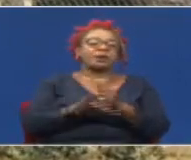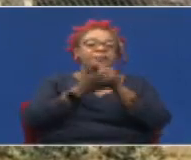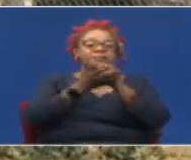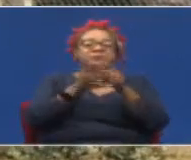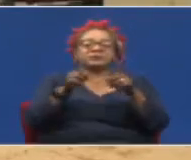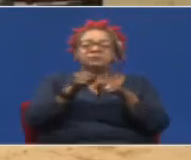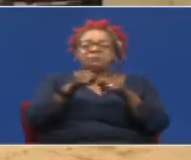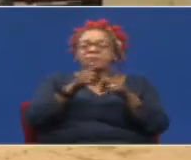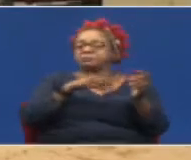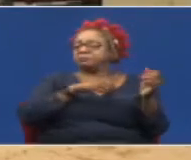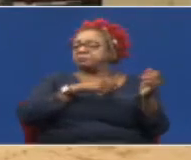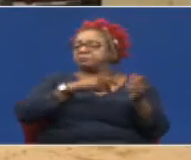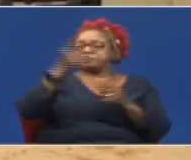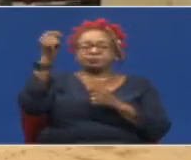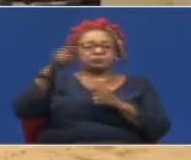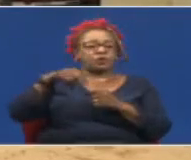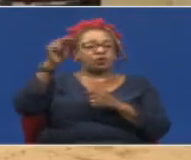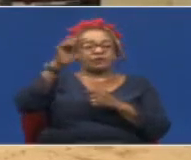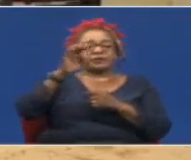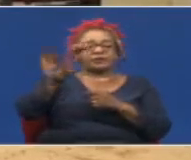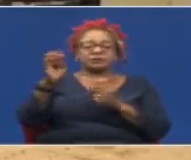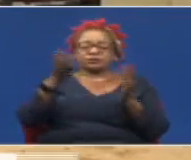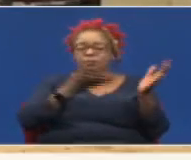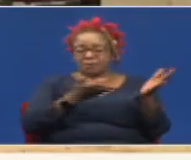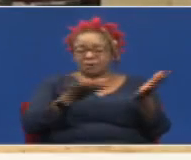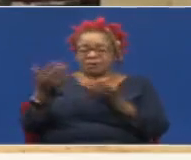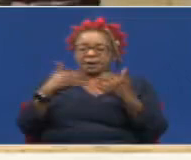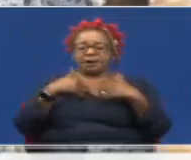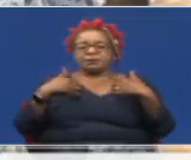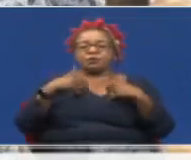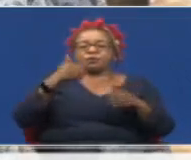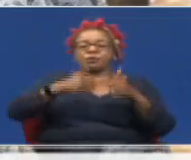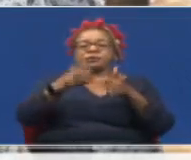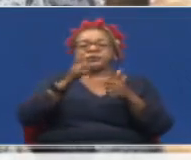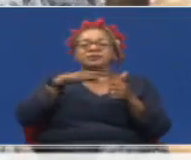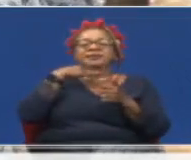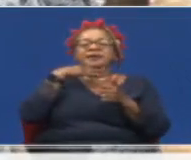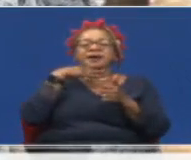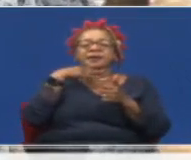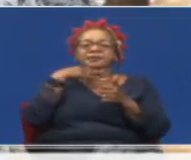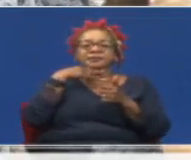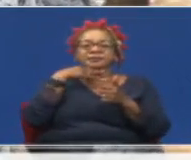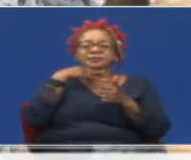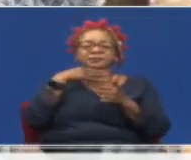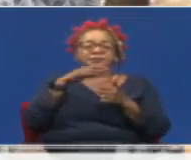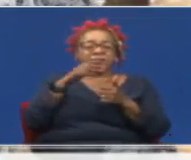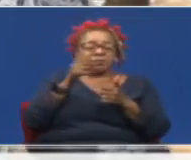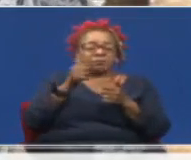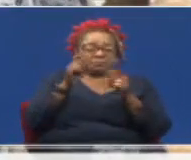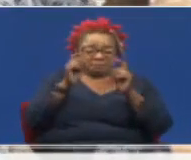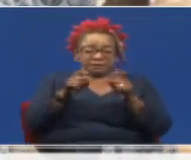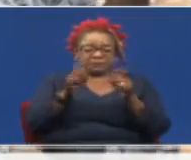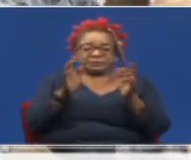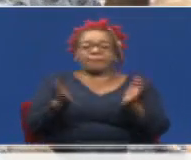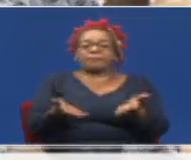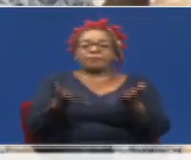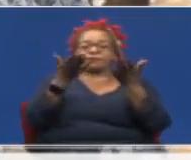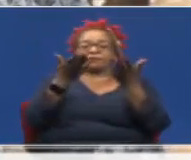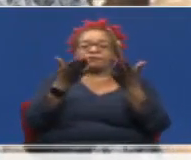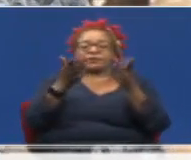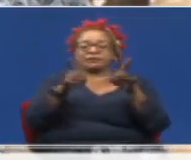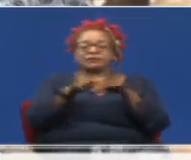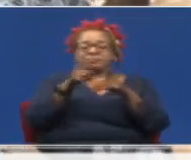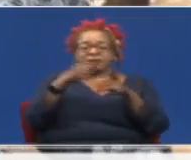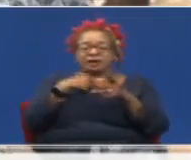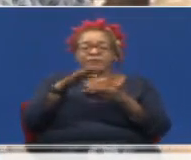zaidi ya the northeastern, iwasaidia kuleta hawa nyama na kuva bure. Vile hatuna ni improvement ambayo inasaidia iwe zaidi na kuwa na